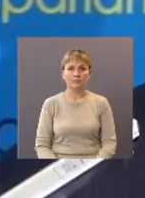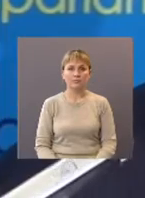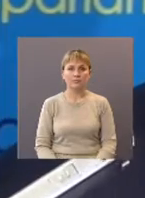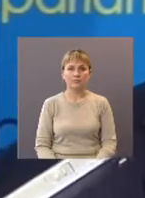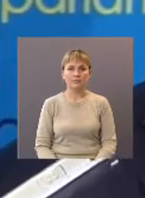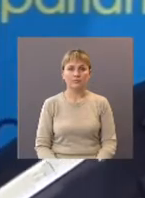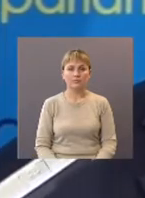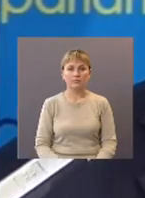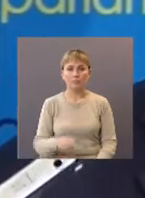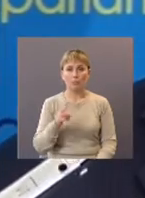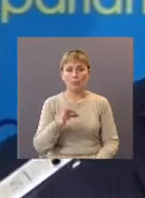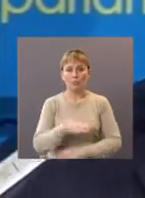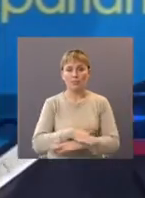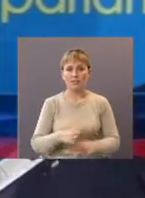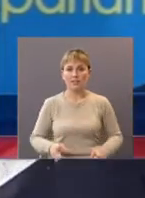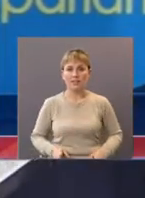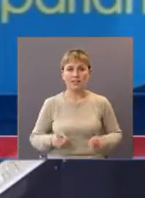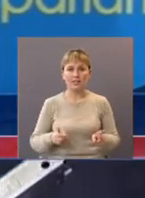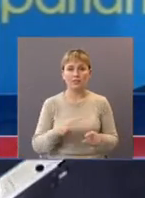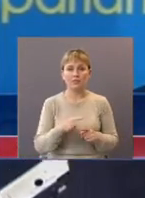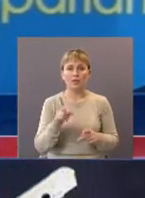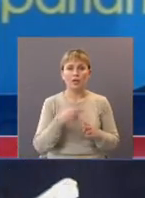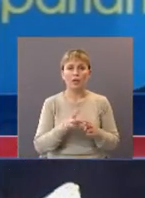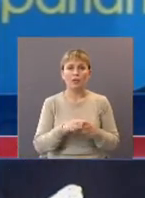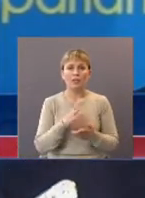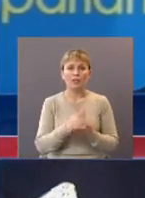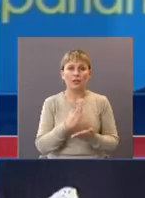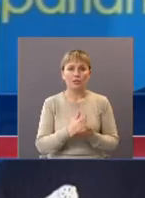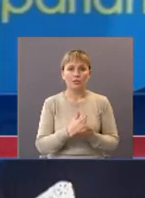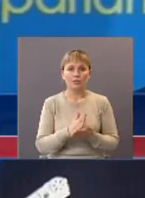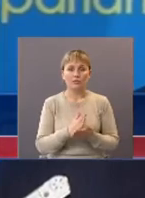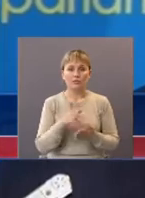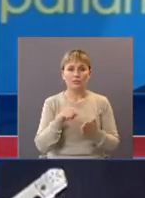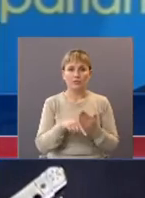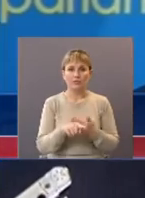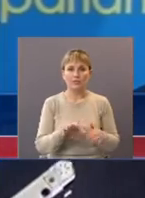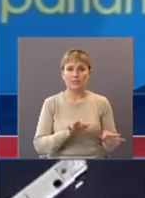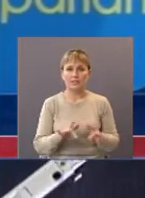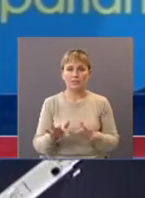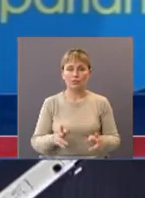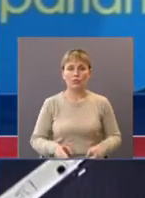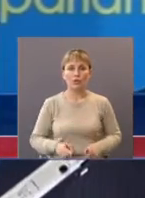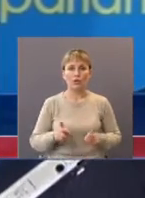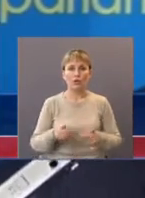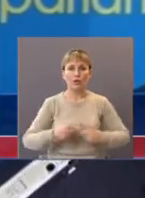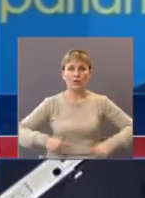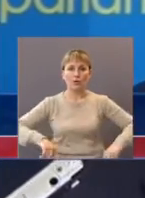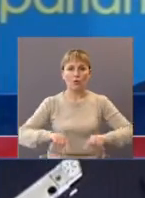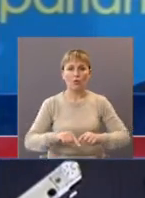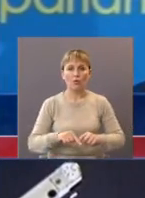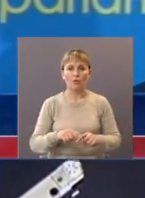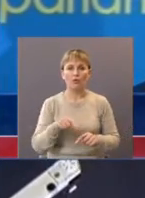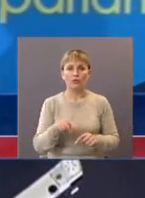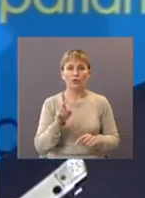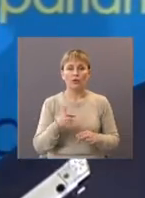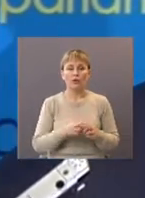По проступкам, те, которые находятся в производстве органов уголовного преследования, и те,